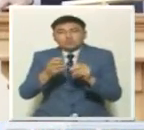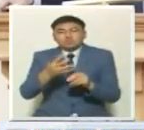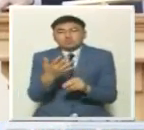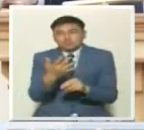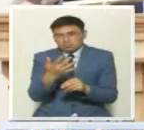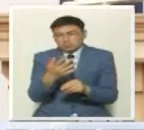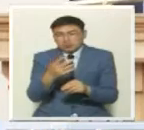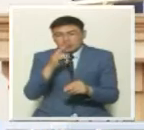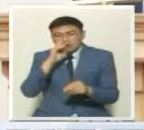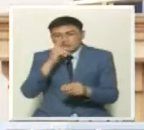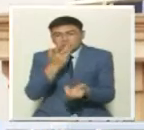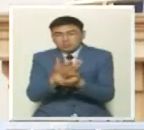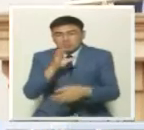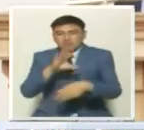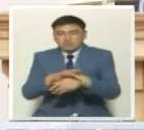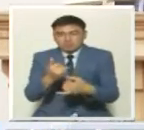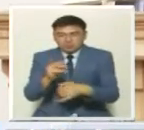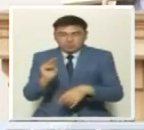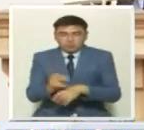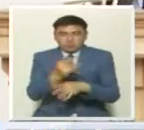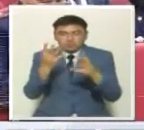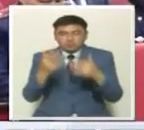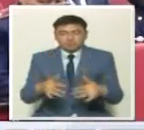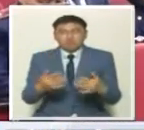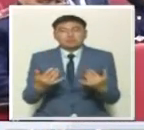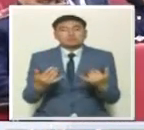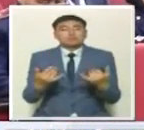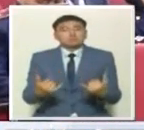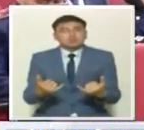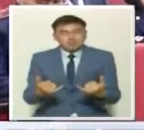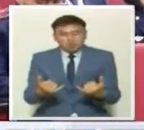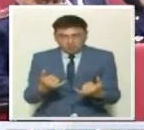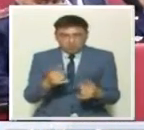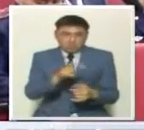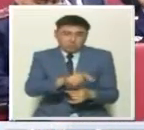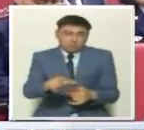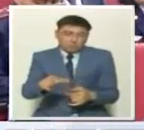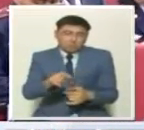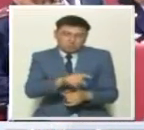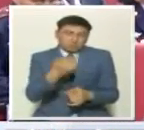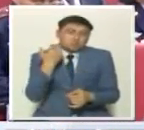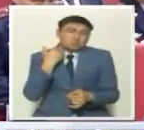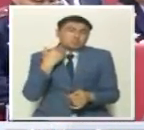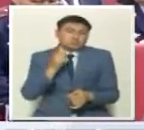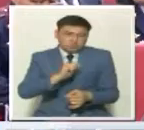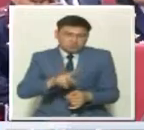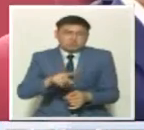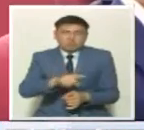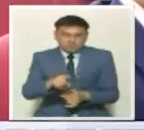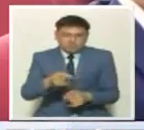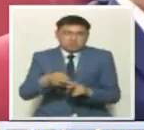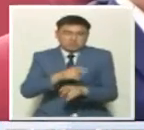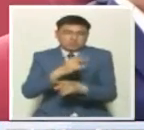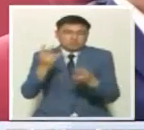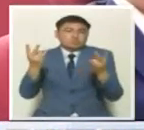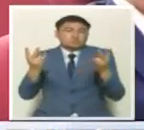дефектов. В настоящее время они устранены. На сегодняшний день актуален вопрос погашения долгов за потребленные энергоресурсы. Основными